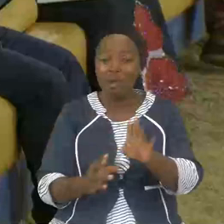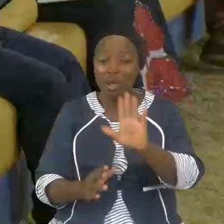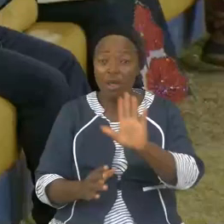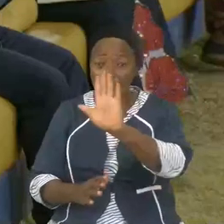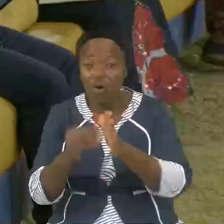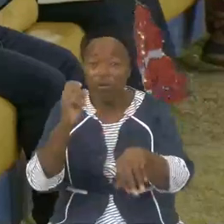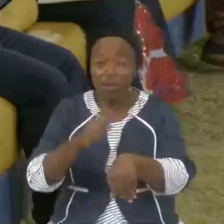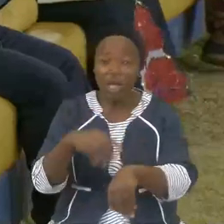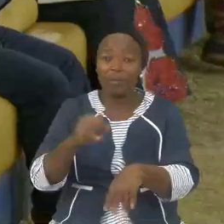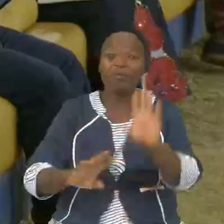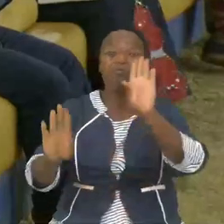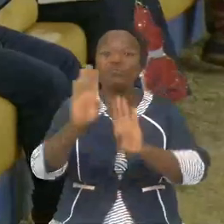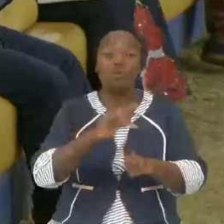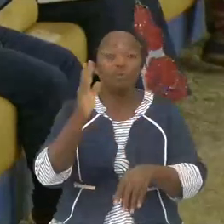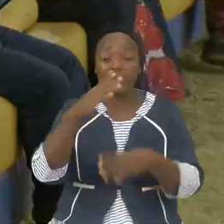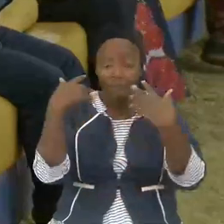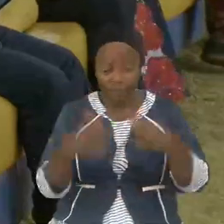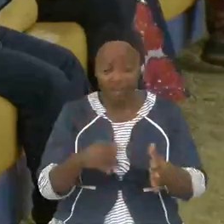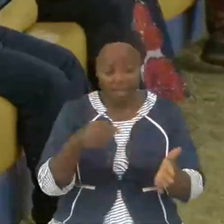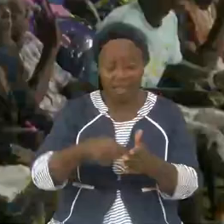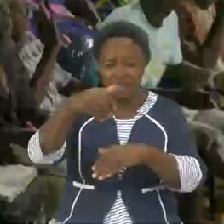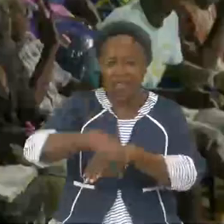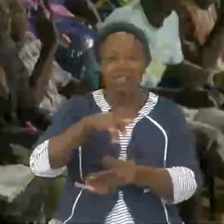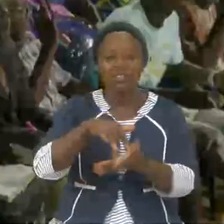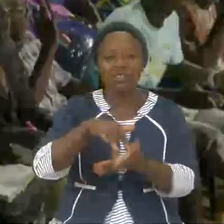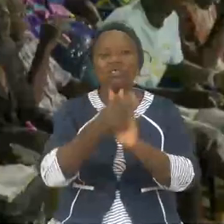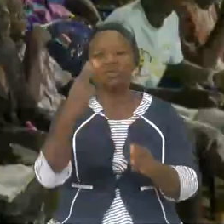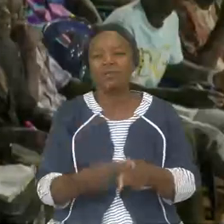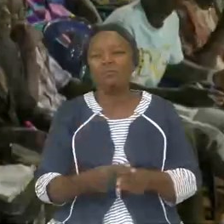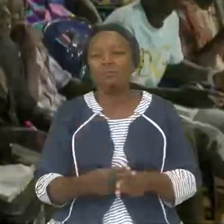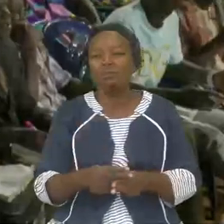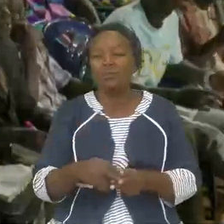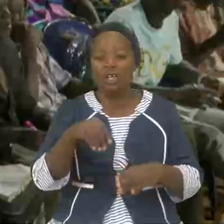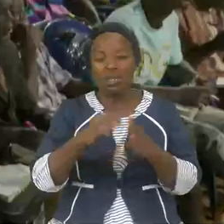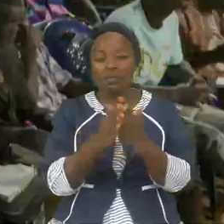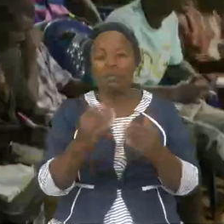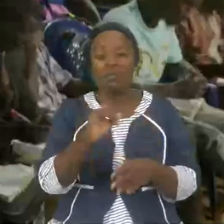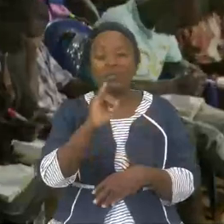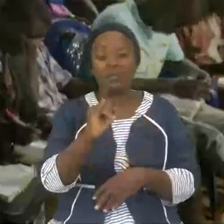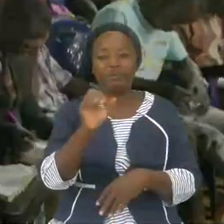Votre temps de problème, de détresse prendra fin au nom de Jésus-Christ. Ésaïe